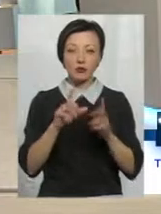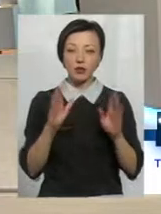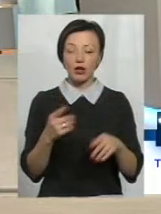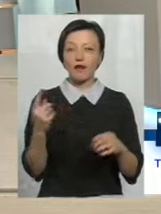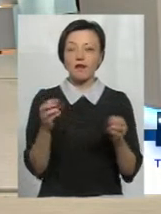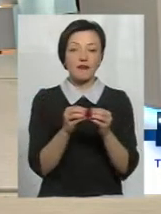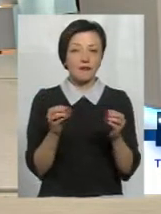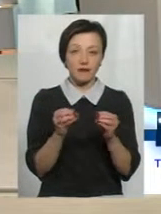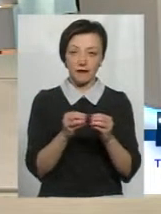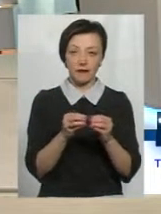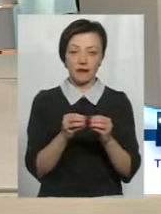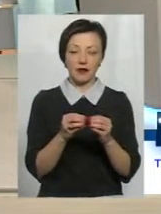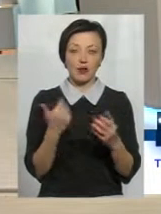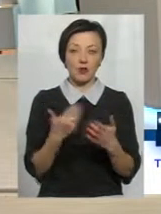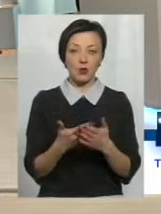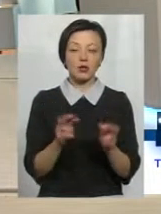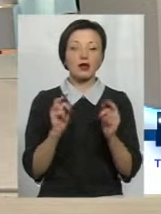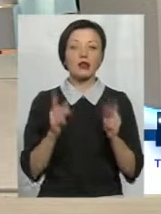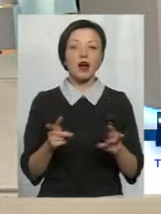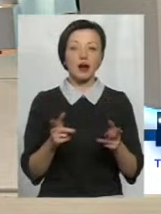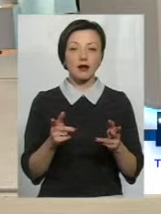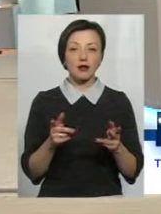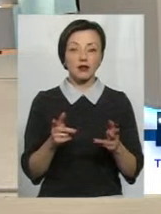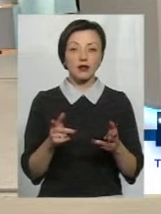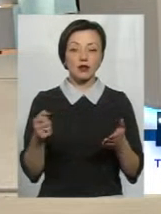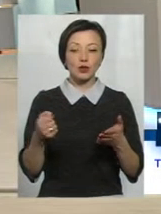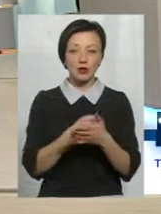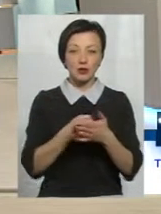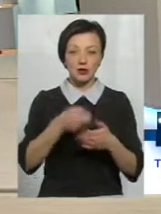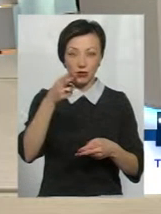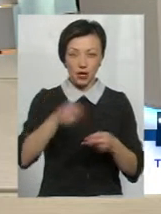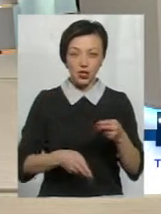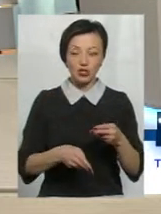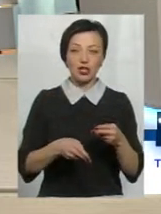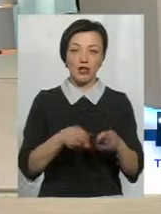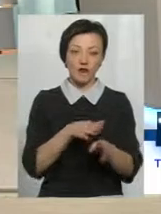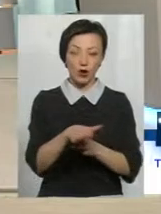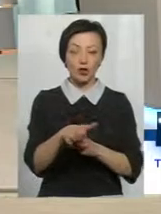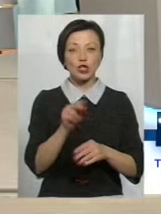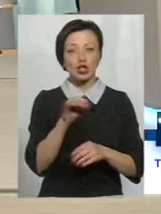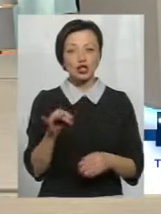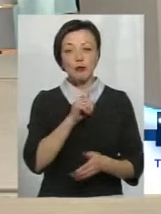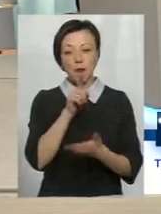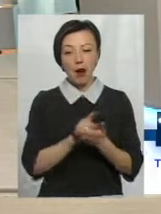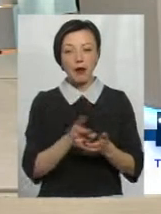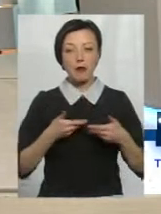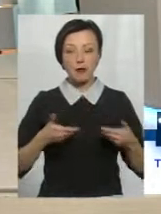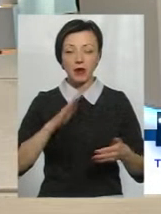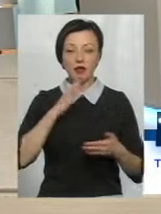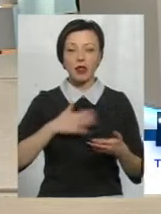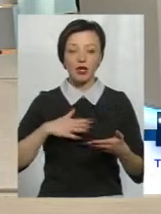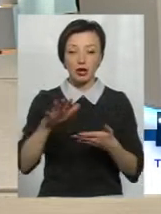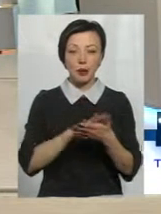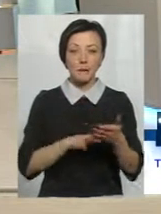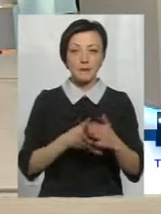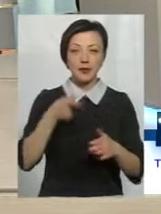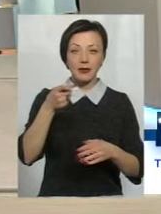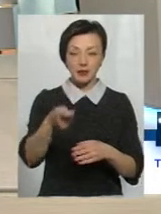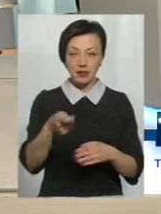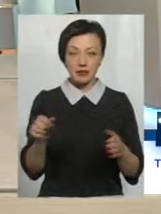одна й та сама. От як все ж таки дійти до цієї цілі? Чи маємо ми після того, як наша петиція, ми